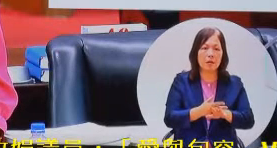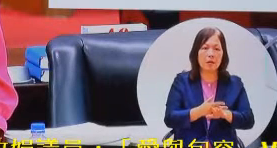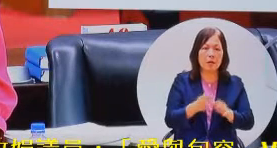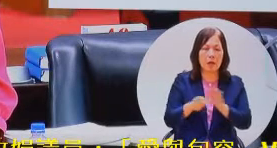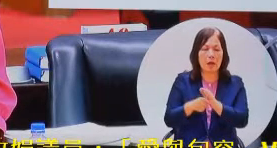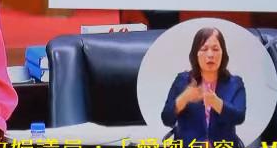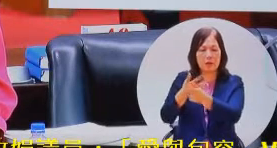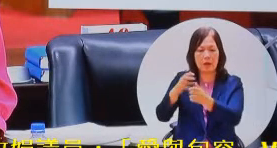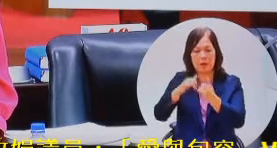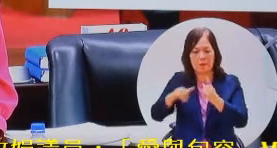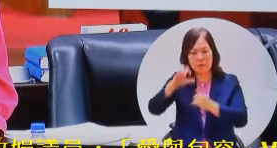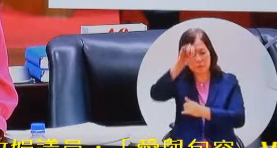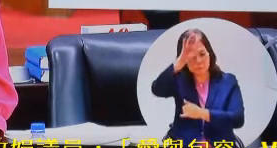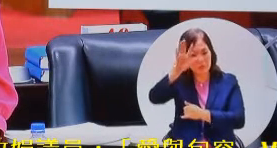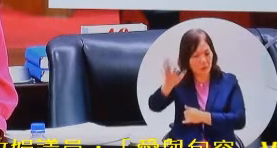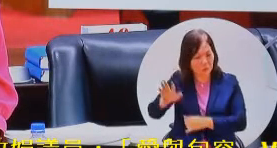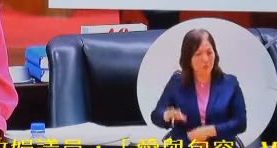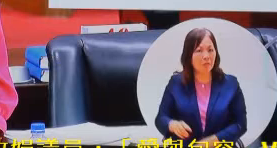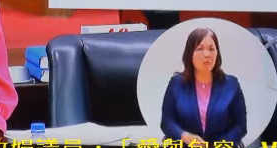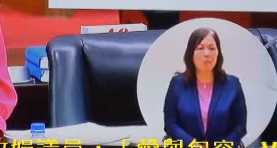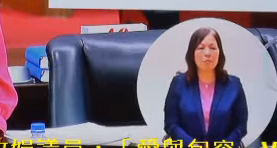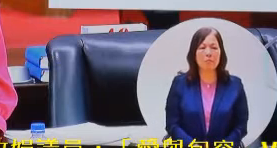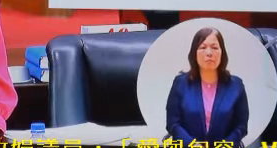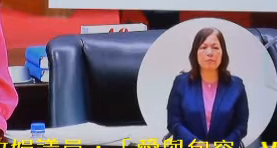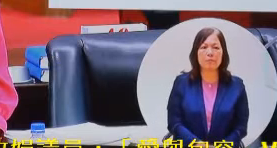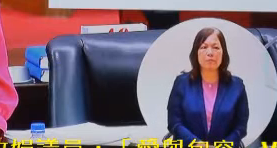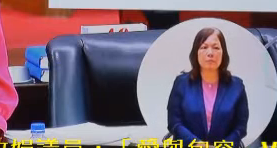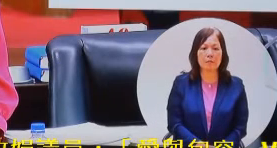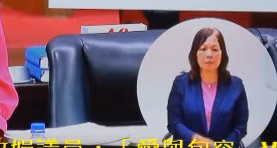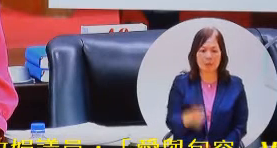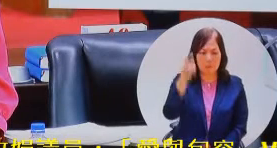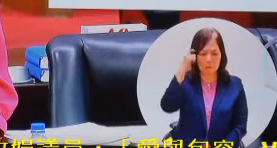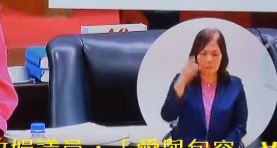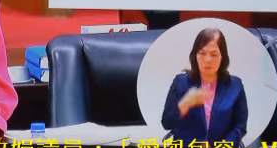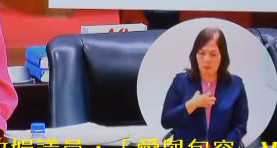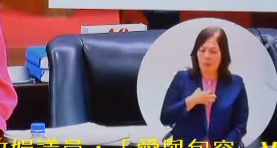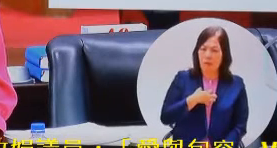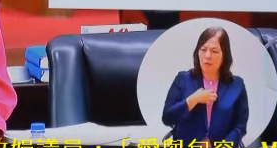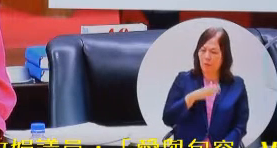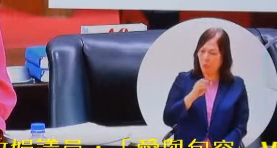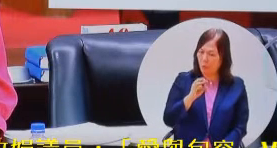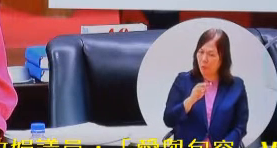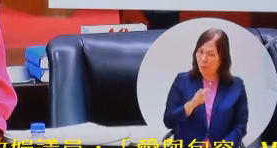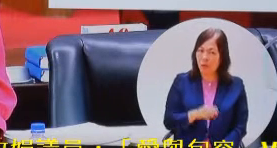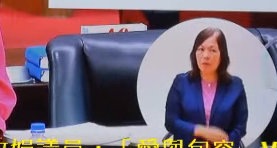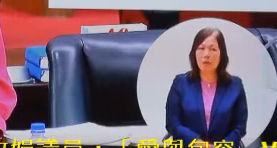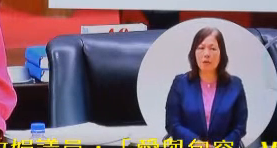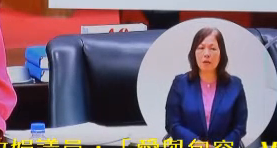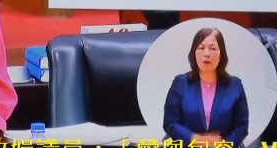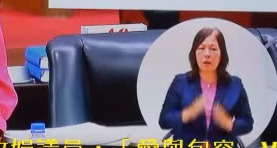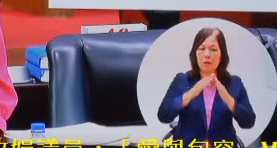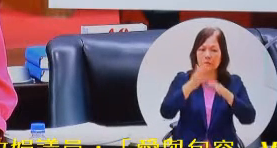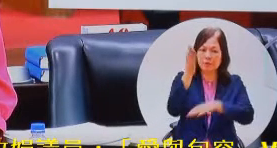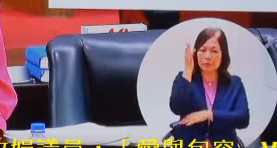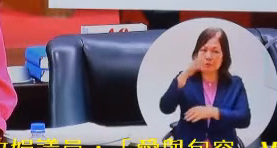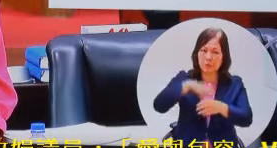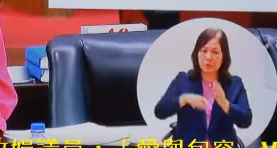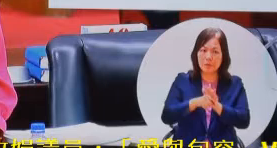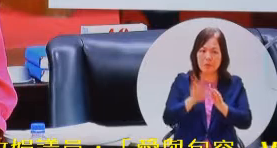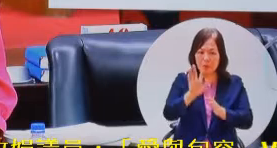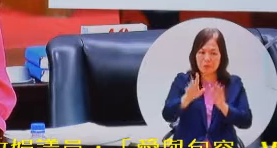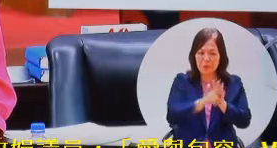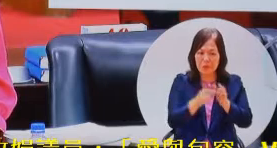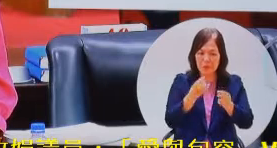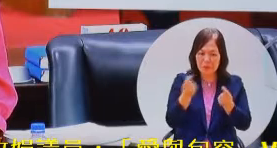手里面去，你不觉得很可怕吗？你不觉得我们市府里面充满了内阁